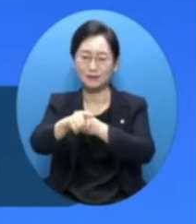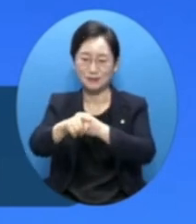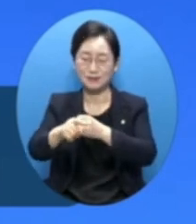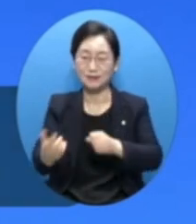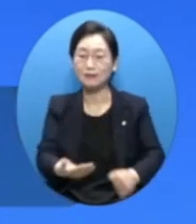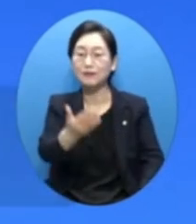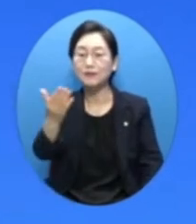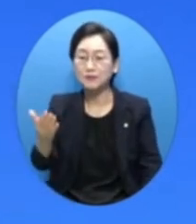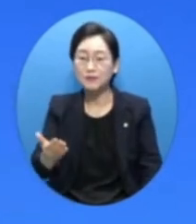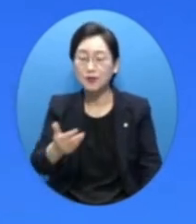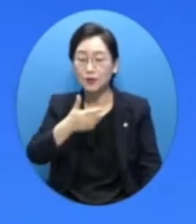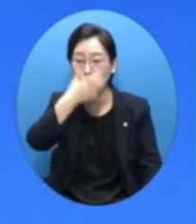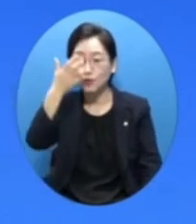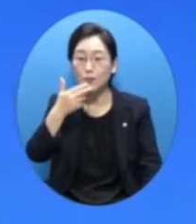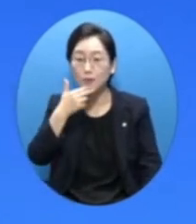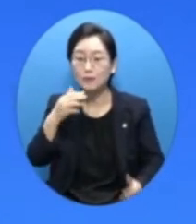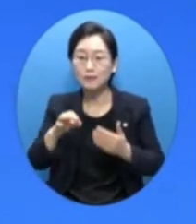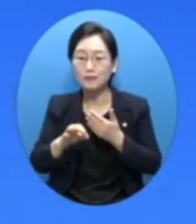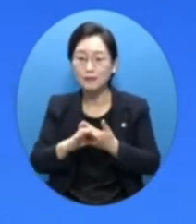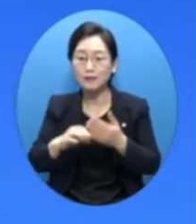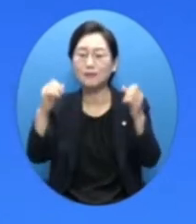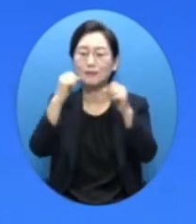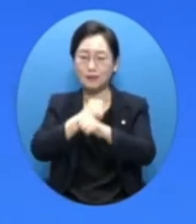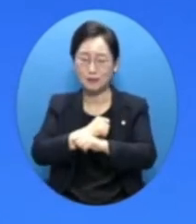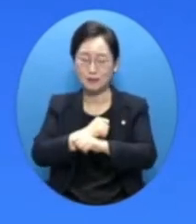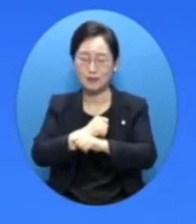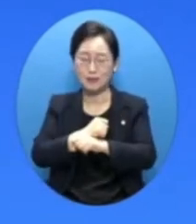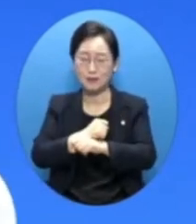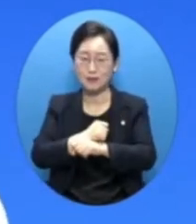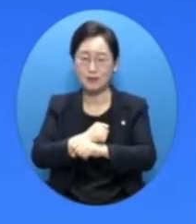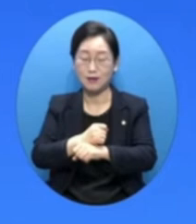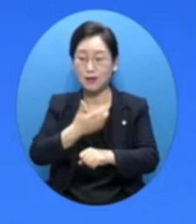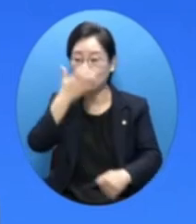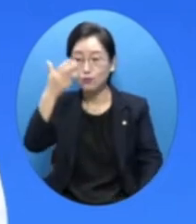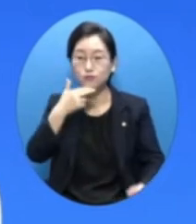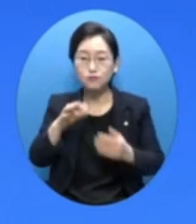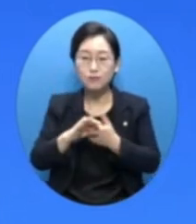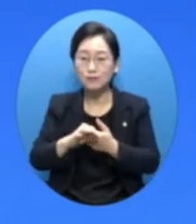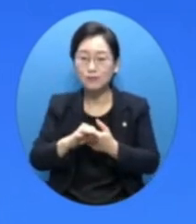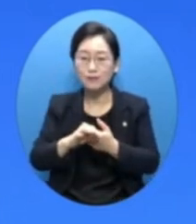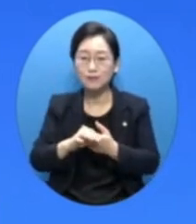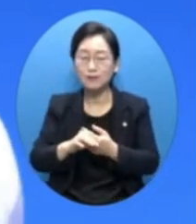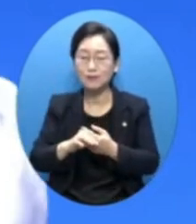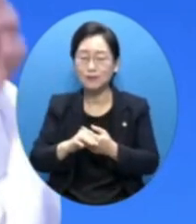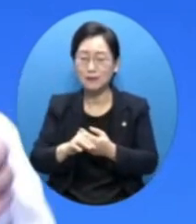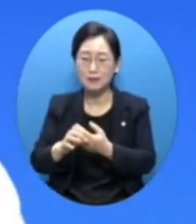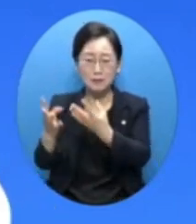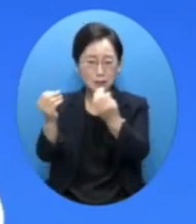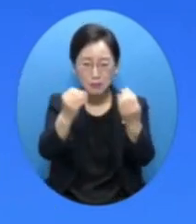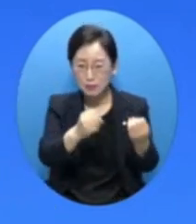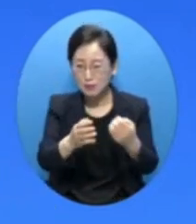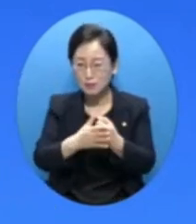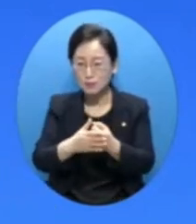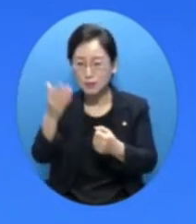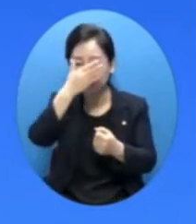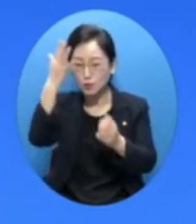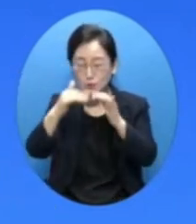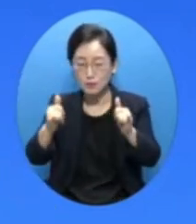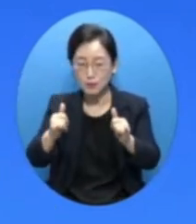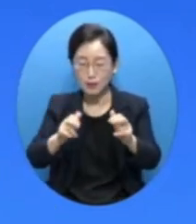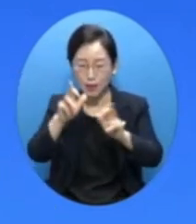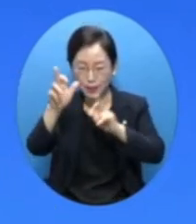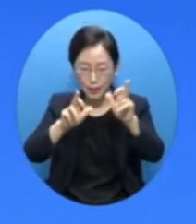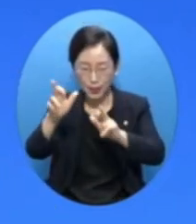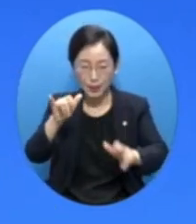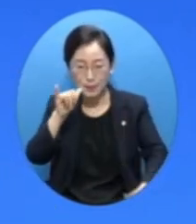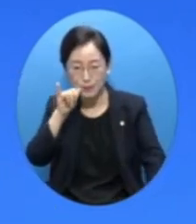여러분, 꿈이 없는 백성이 망하게 되는 것입니다. 꿈이 없는 사람들이 많으니까 그 사람들이 젊은이들이 게임 중독에 빠지고